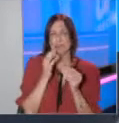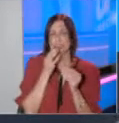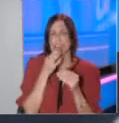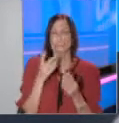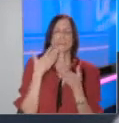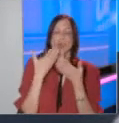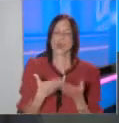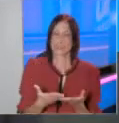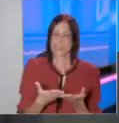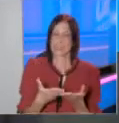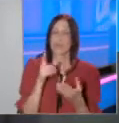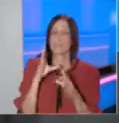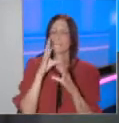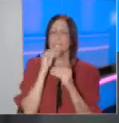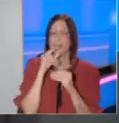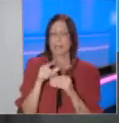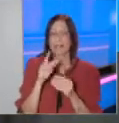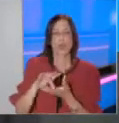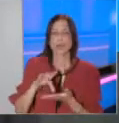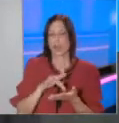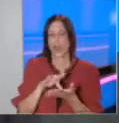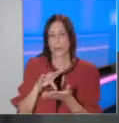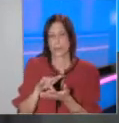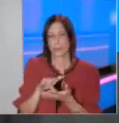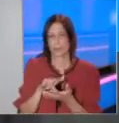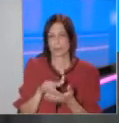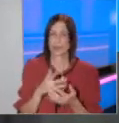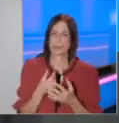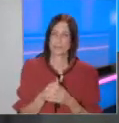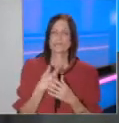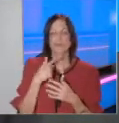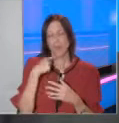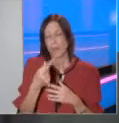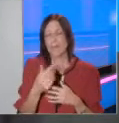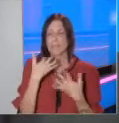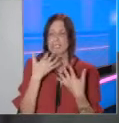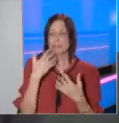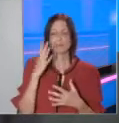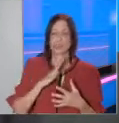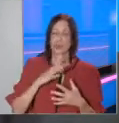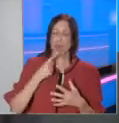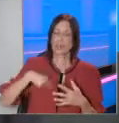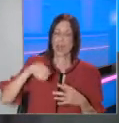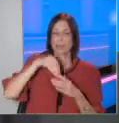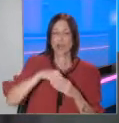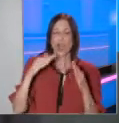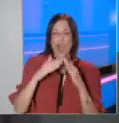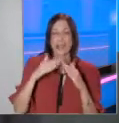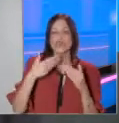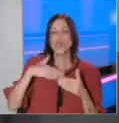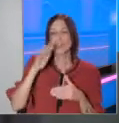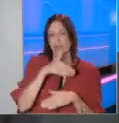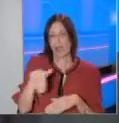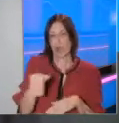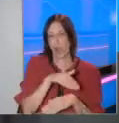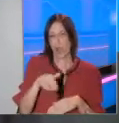מאוד מסייע, והם מדברים על זה בכל מקום. הם אומרים, הבית מסוכן לנו יותר מאשר להיות ברחוב, יותר